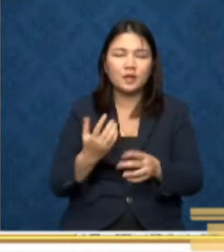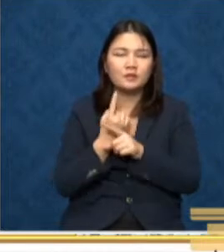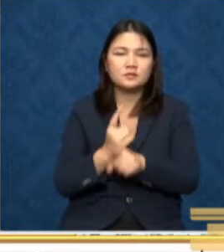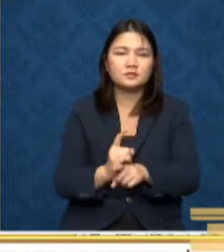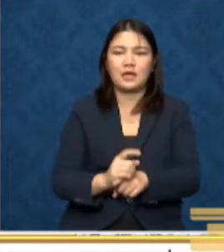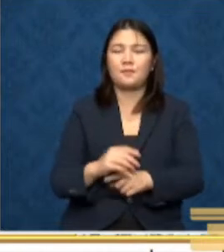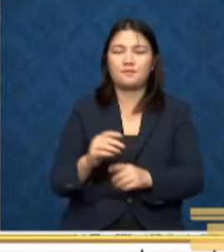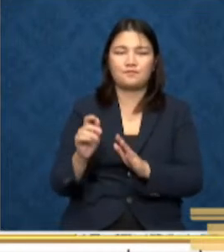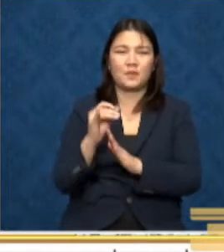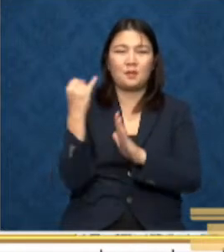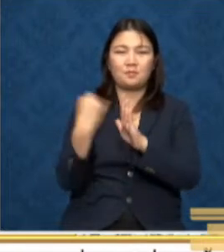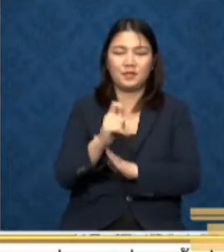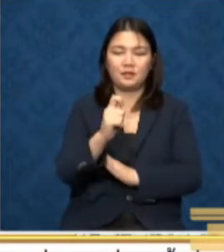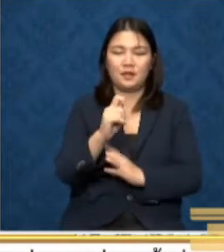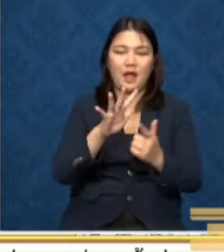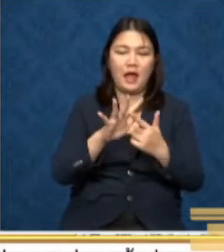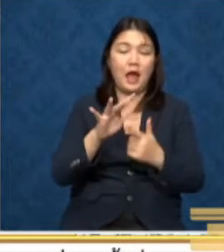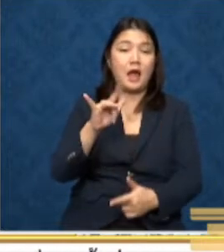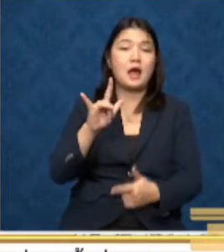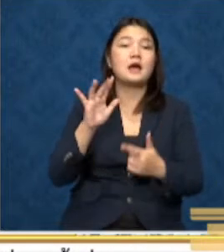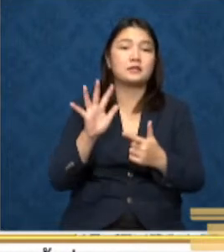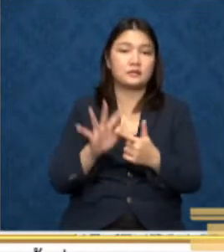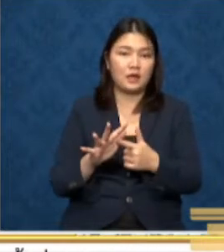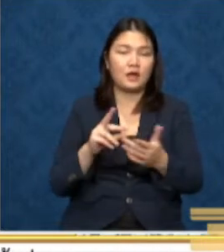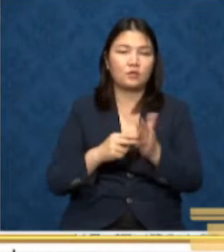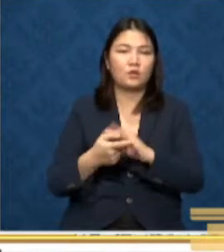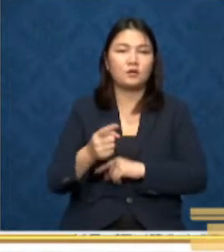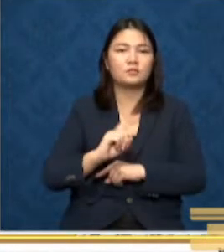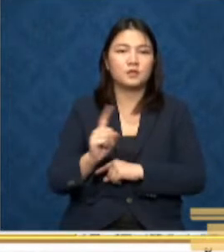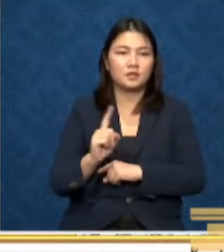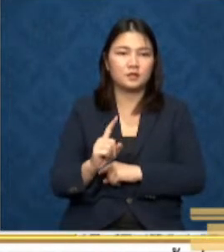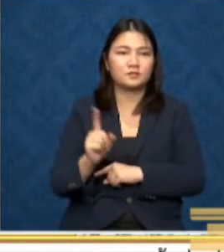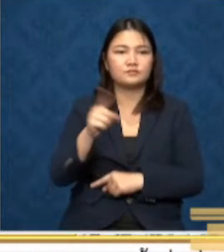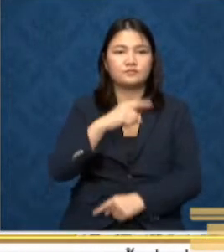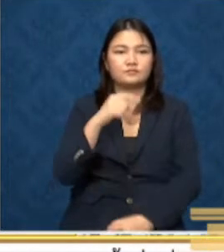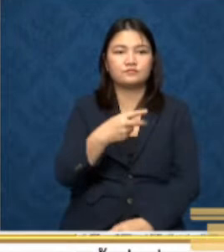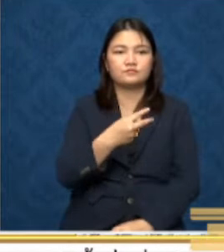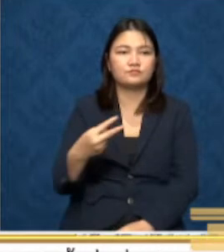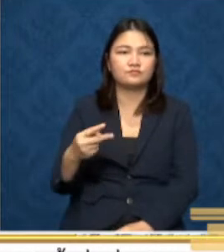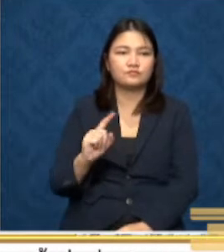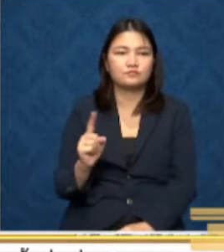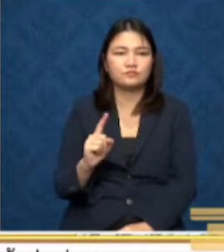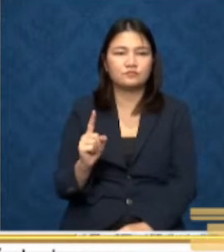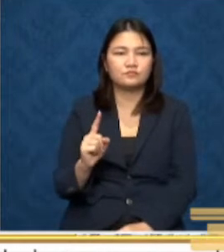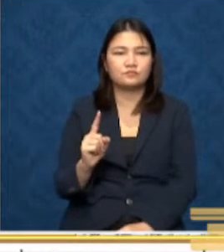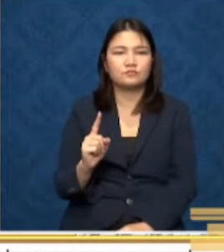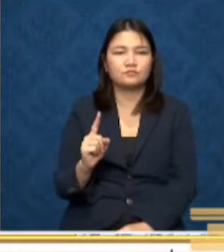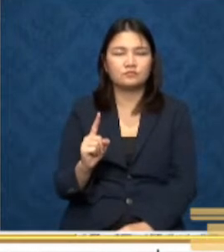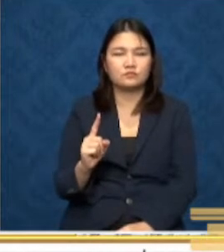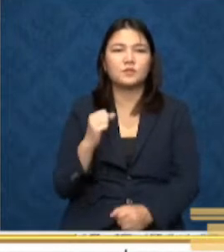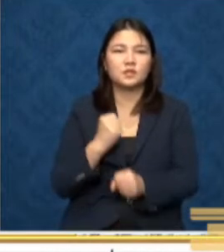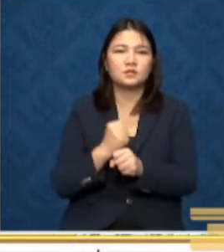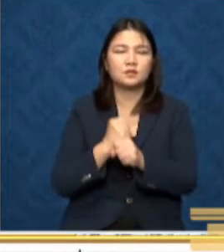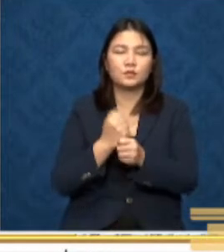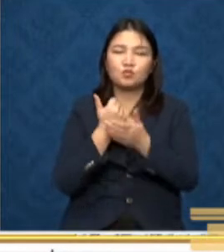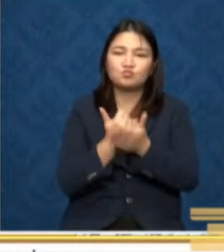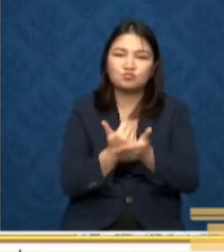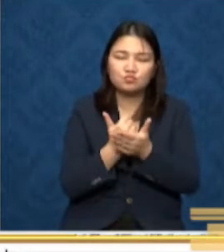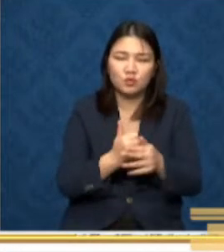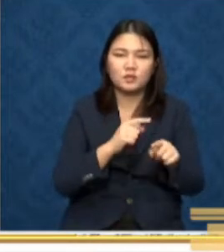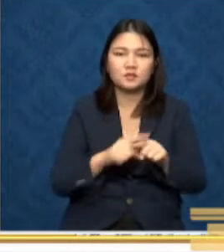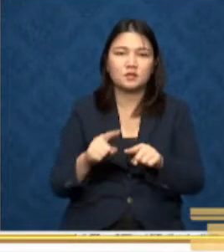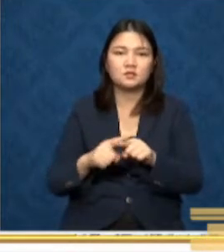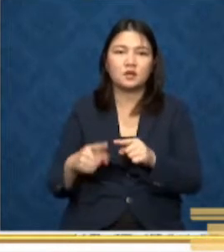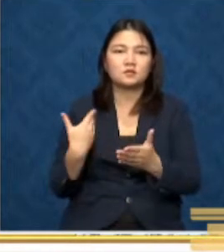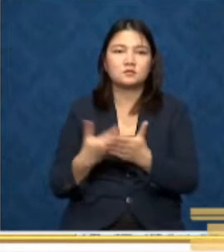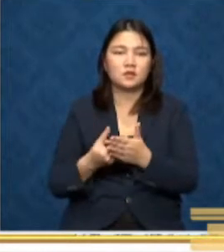ามาใช้ผ่านการสอบสวนและรายงานหรือว่าที่เรียกว่า Writing Report นะคะแล้วก็กลไกการชดใช้หรือกระบว